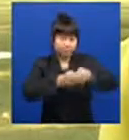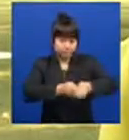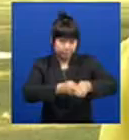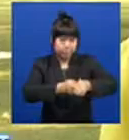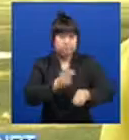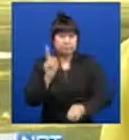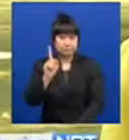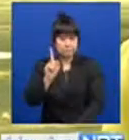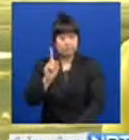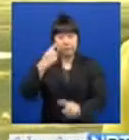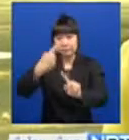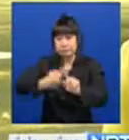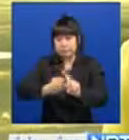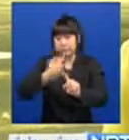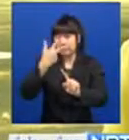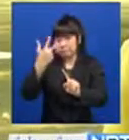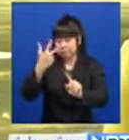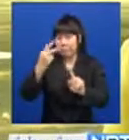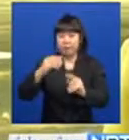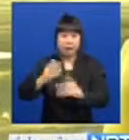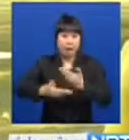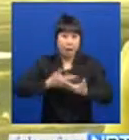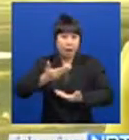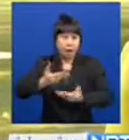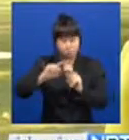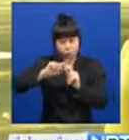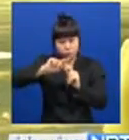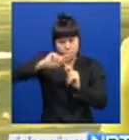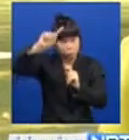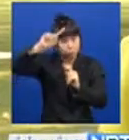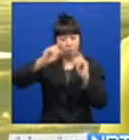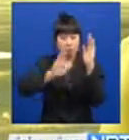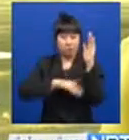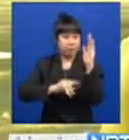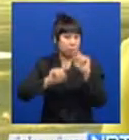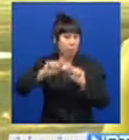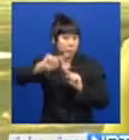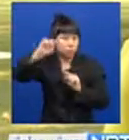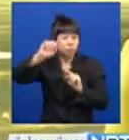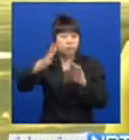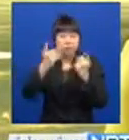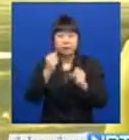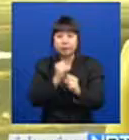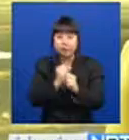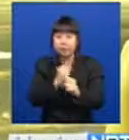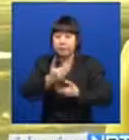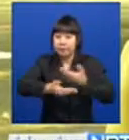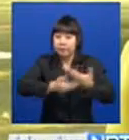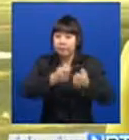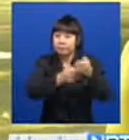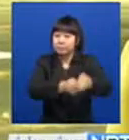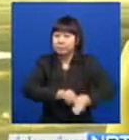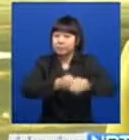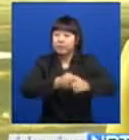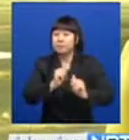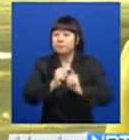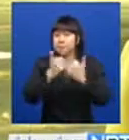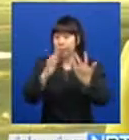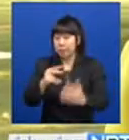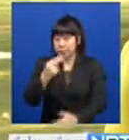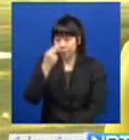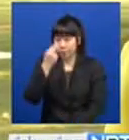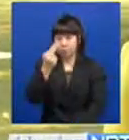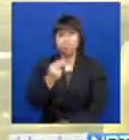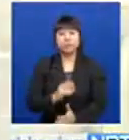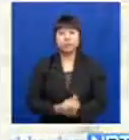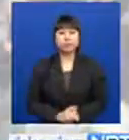หมคะว่าเพียง3เดือนยอดขายนั้นสูงที่สุดของภาคใต้ทีเดียวค่ะว่าแต่ว่าการดำเนินงานของตลาดเกษตรนั้นจะเป็นอย่างไรเดี๋ยวเราไปชมพร้อม